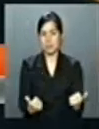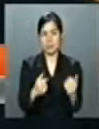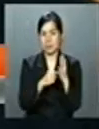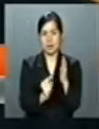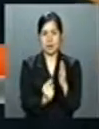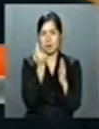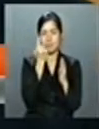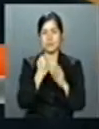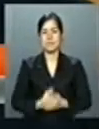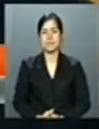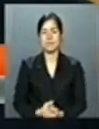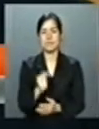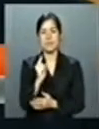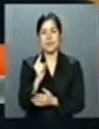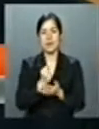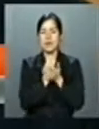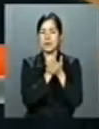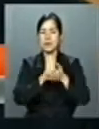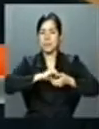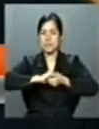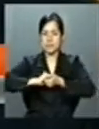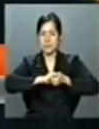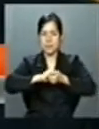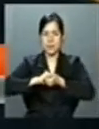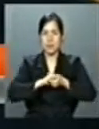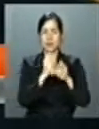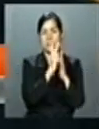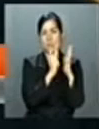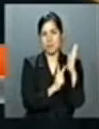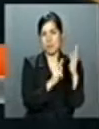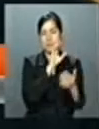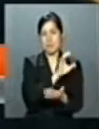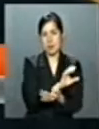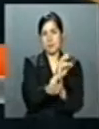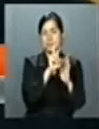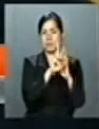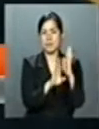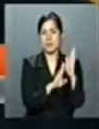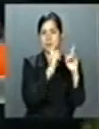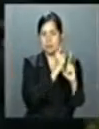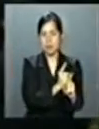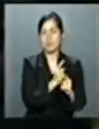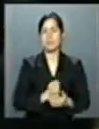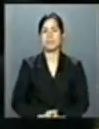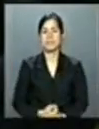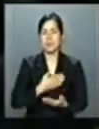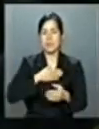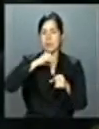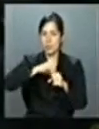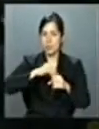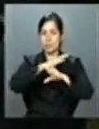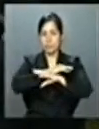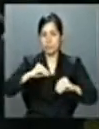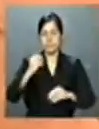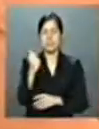ต้นที่จะนำเข้าสู่กระบวนการบังคับใช้กฎหมายกติกาที่จะทำให้เราอยู่ร่วมกันได้นะครับ กสทช.